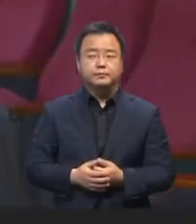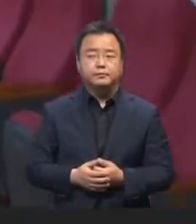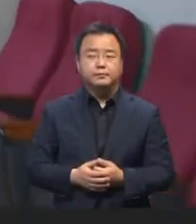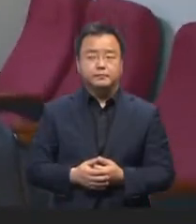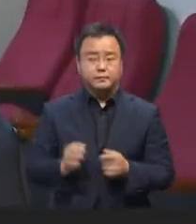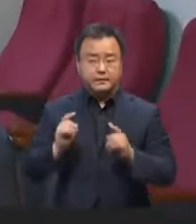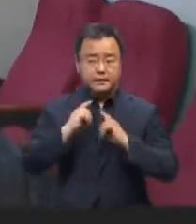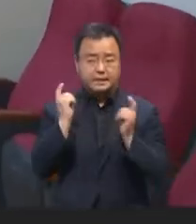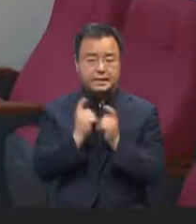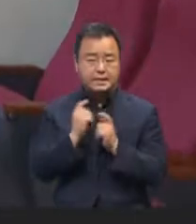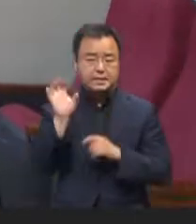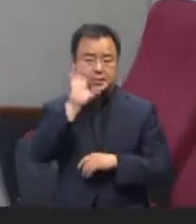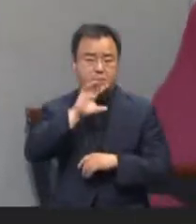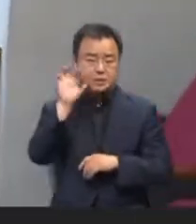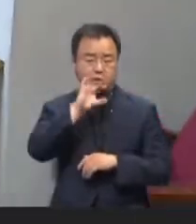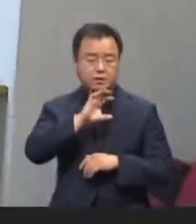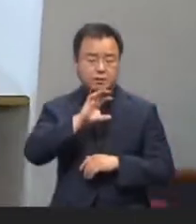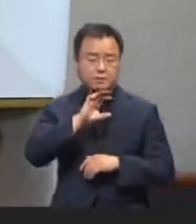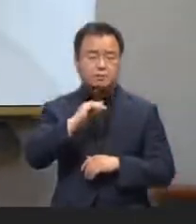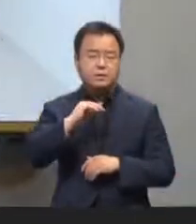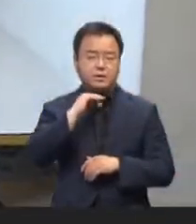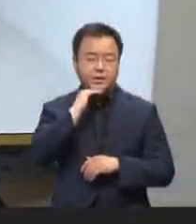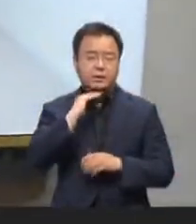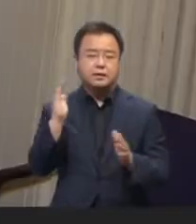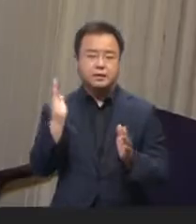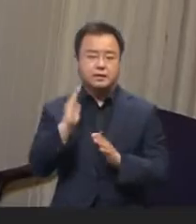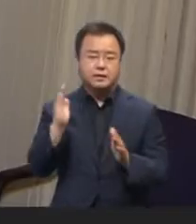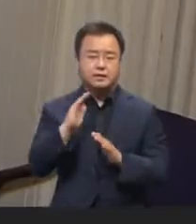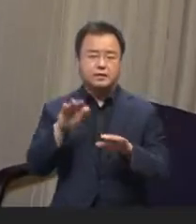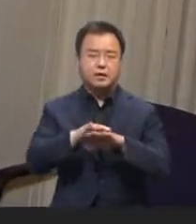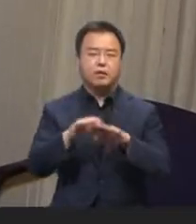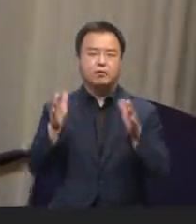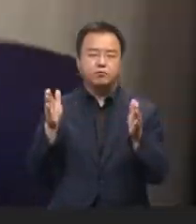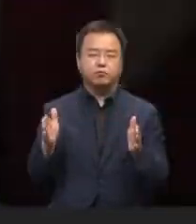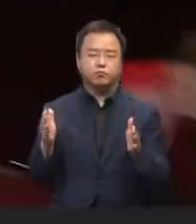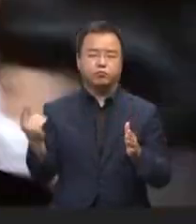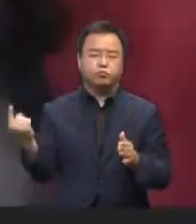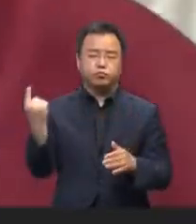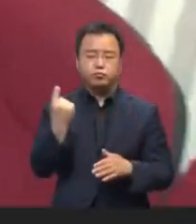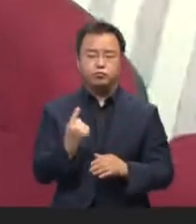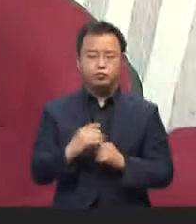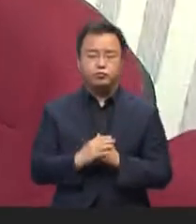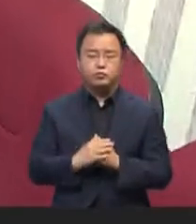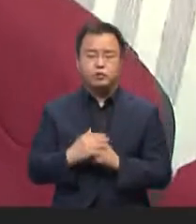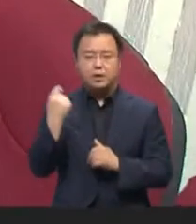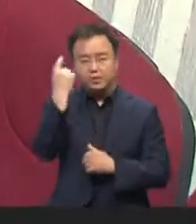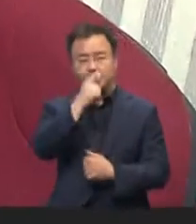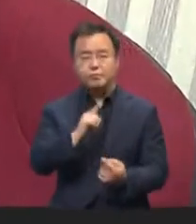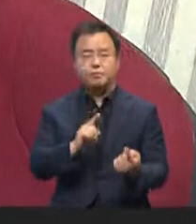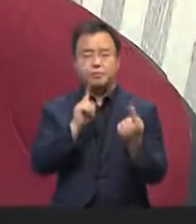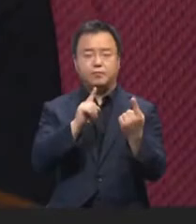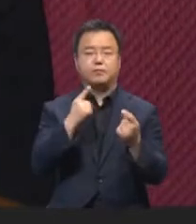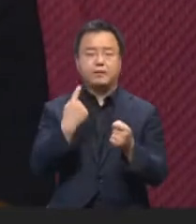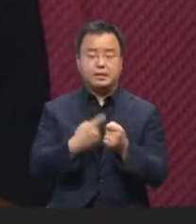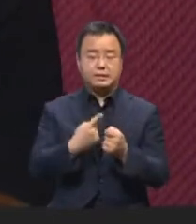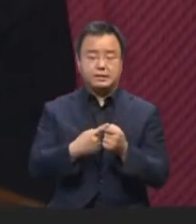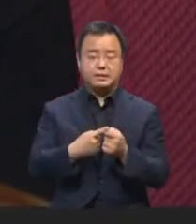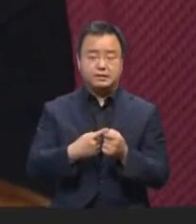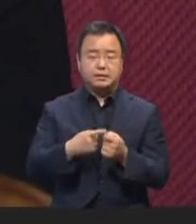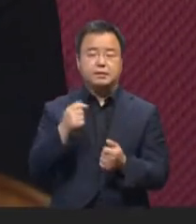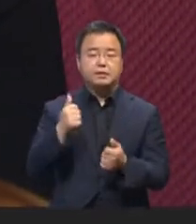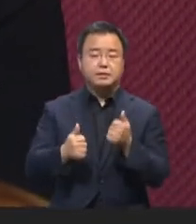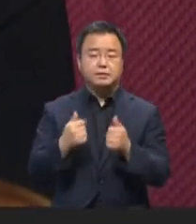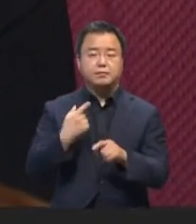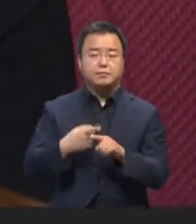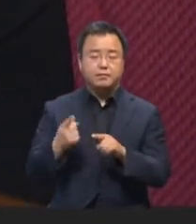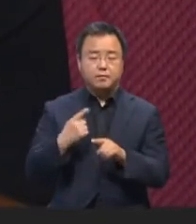개인 연습실에서 대기하던 학생이 무대로 향합니다. 대면으로 치러지는 첫 실기평가. 학생은 긴장감을